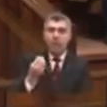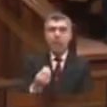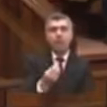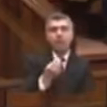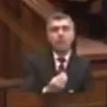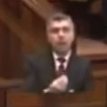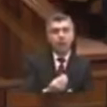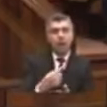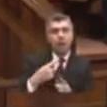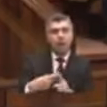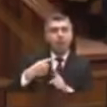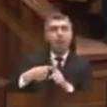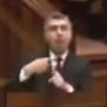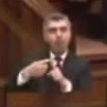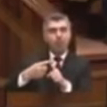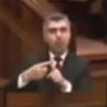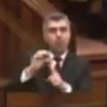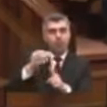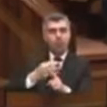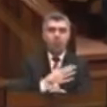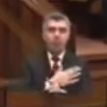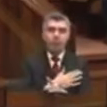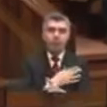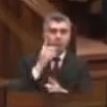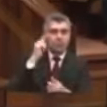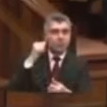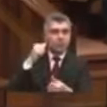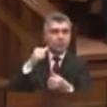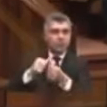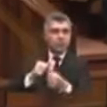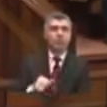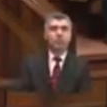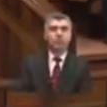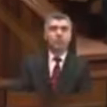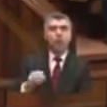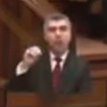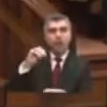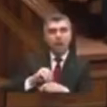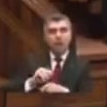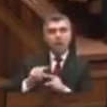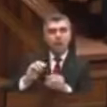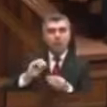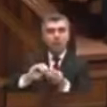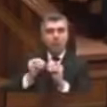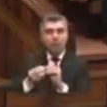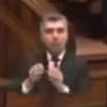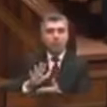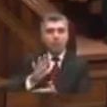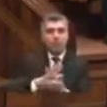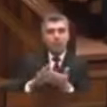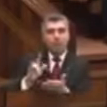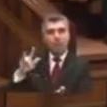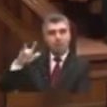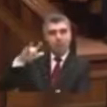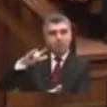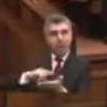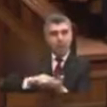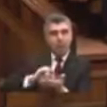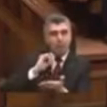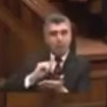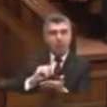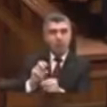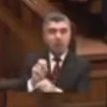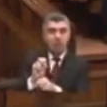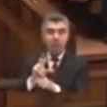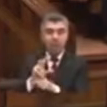باش نزيدوا نخليهم يرتبطوا اكثر بوطنهم الام. وما بغيناش تكرر ديك المشاهد الدراميه بالمطارات غير حيت